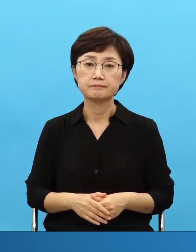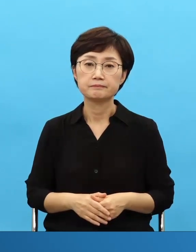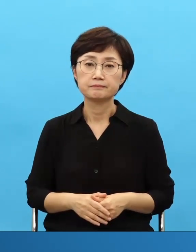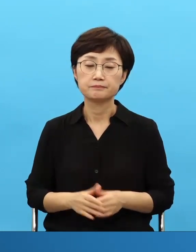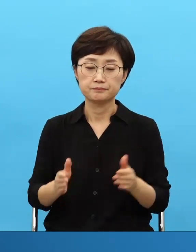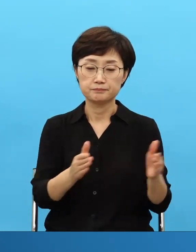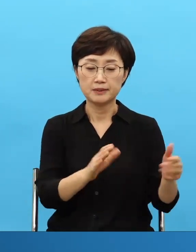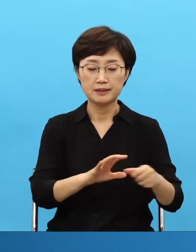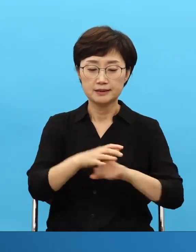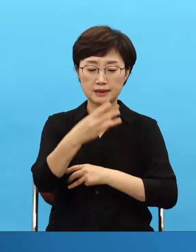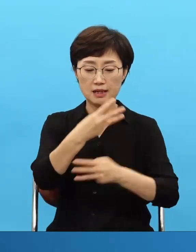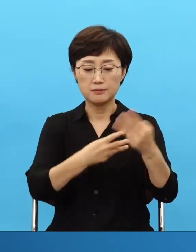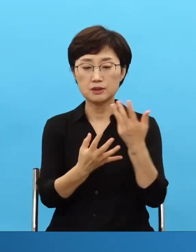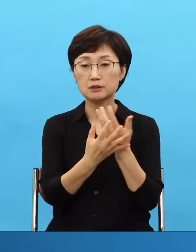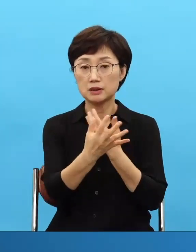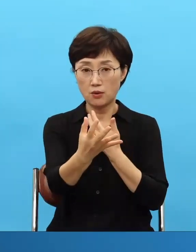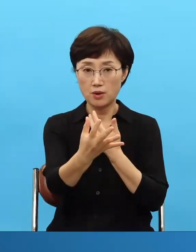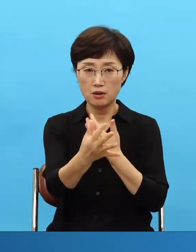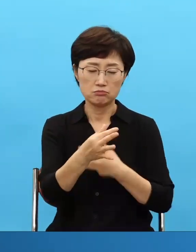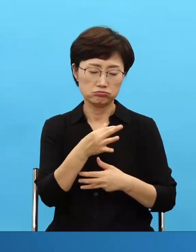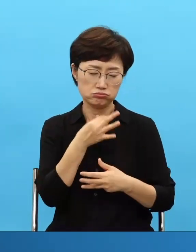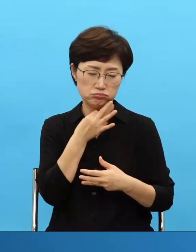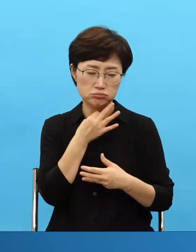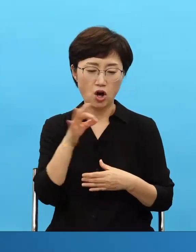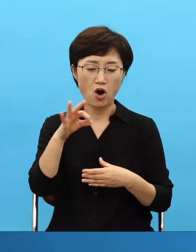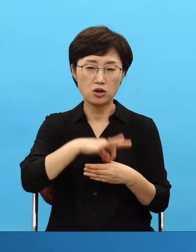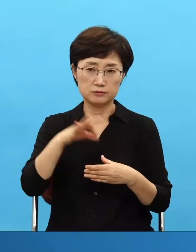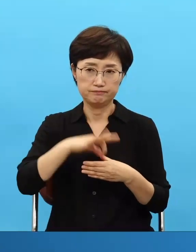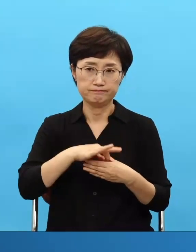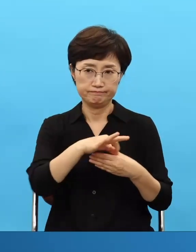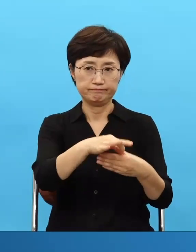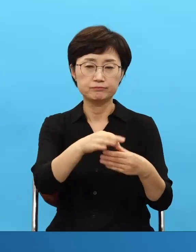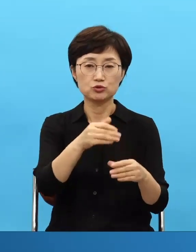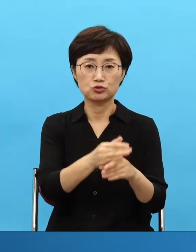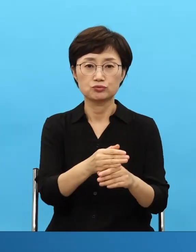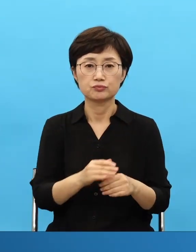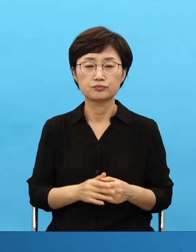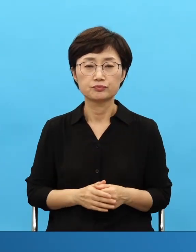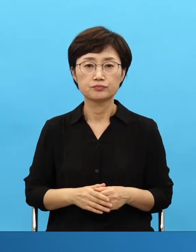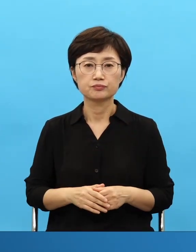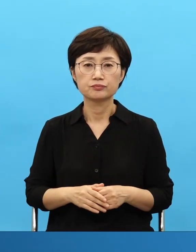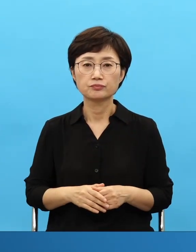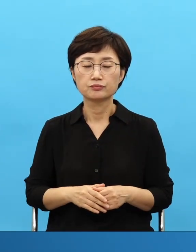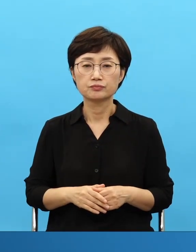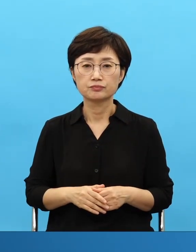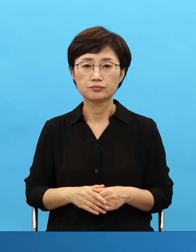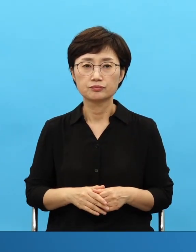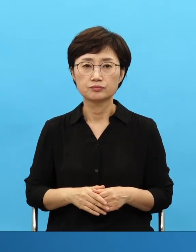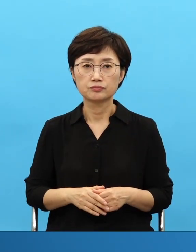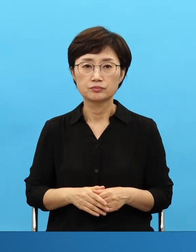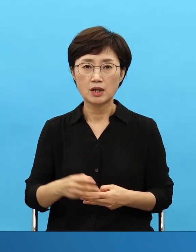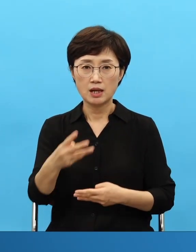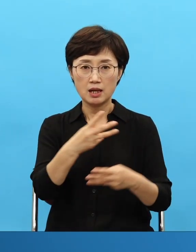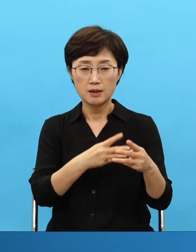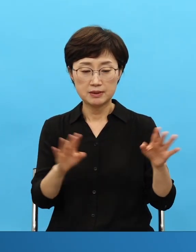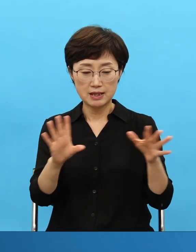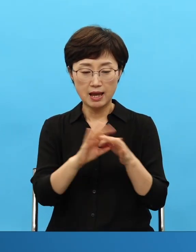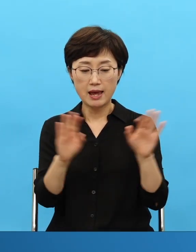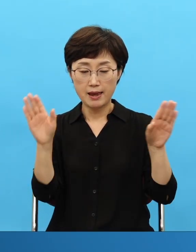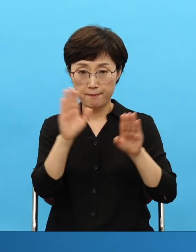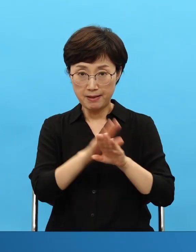한편 세계 렘넌트 대회를 마음 담은 헌금이 계속 이어지고 있습니다. WRC 렘넌트 나잇에